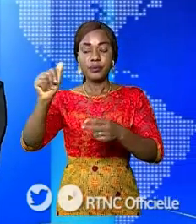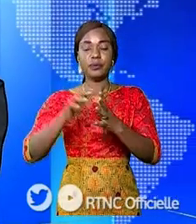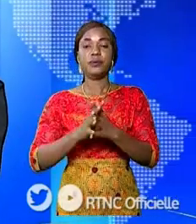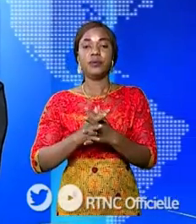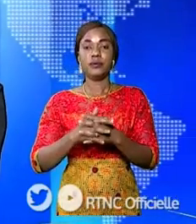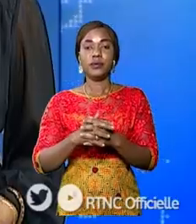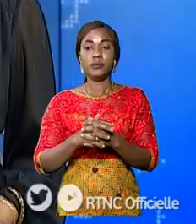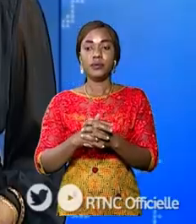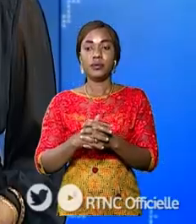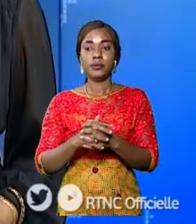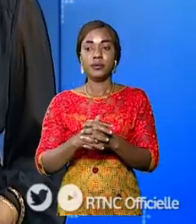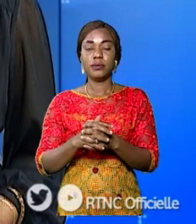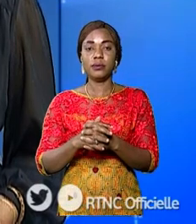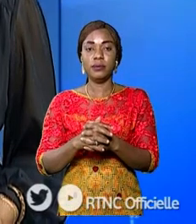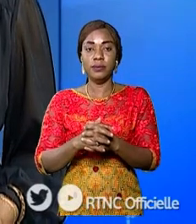Salam.